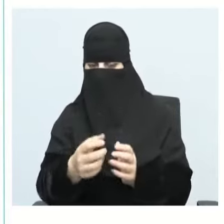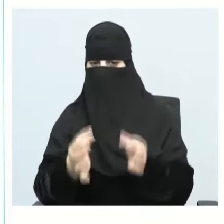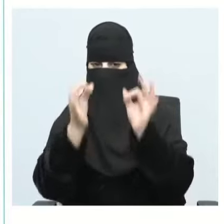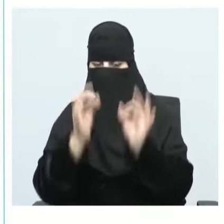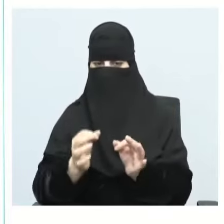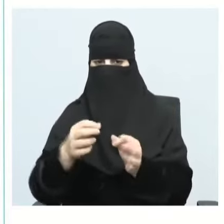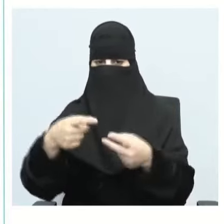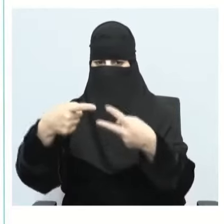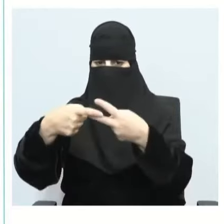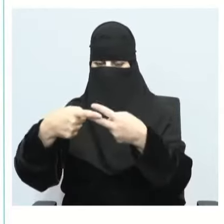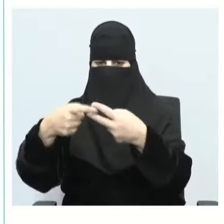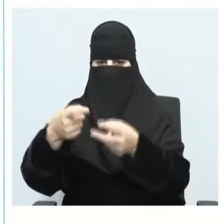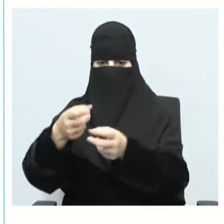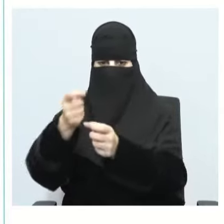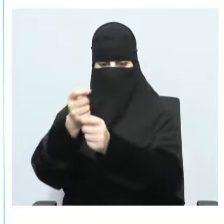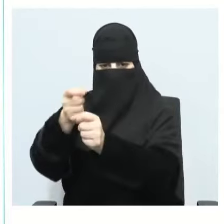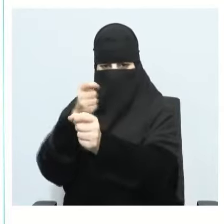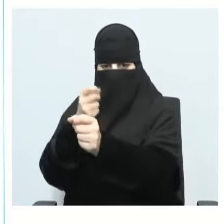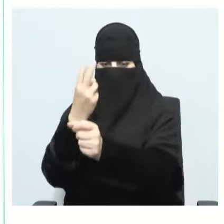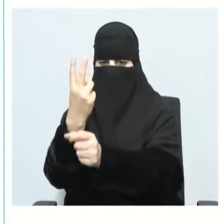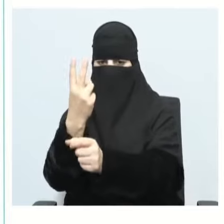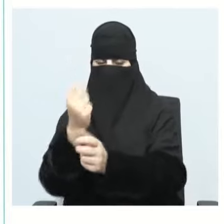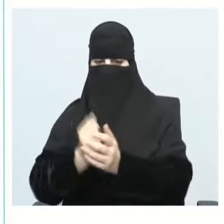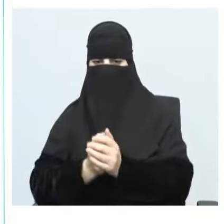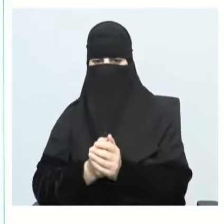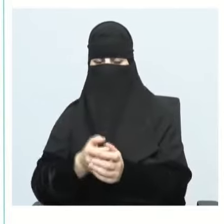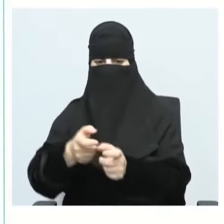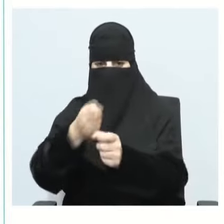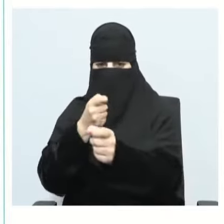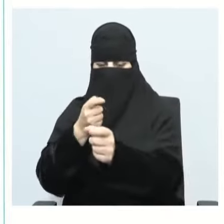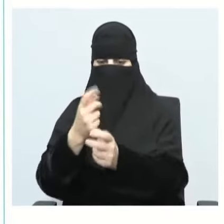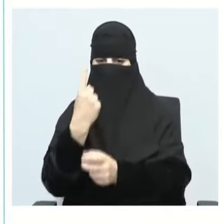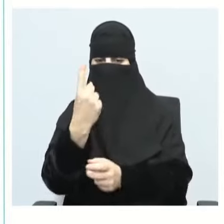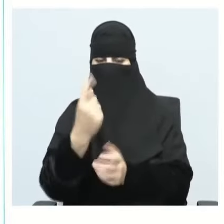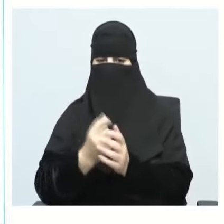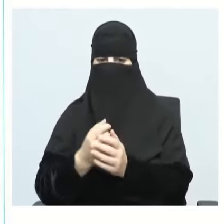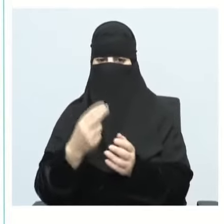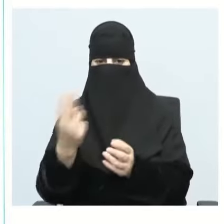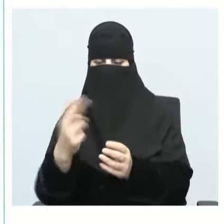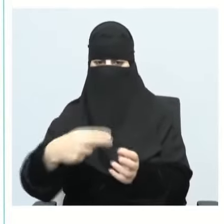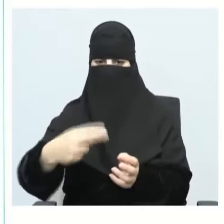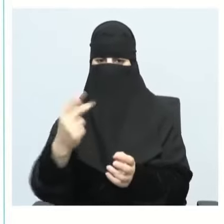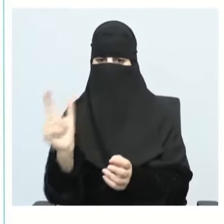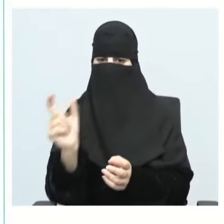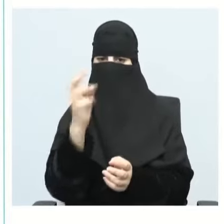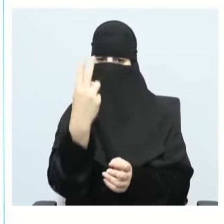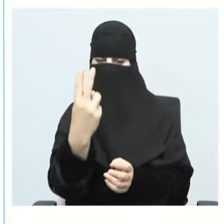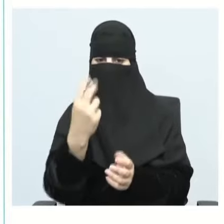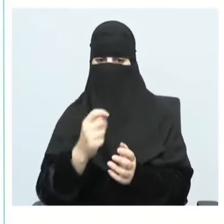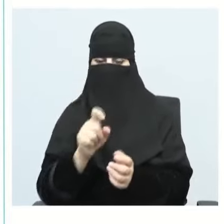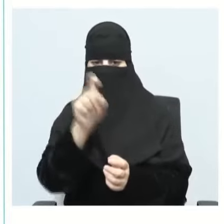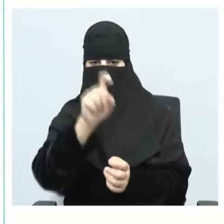بسهمين يعني كله اذا اطلق السهم يكون عن السهمين السؤال